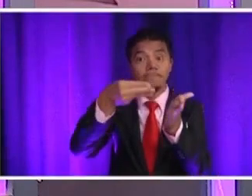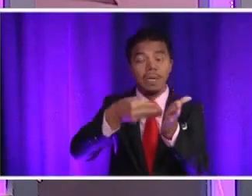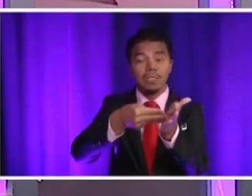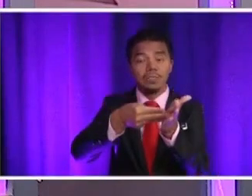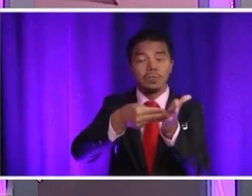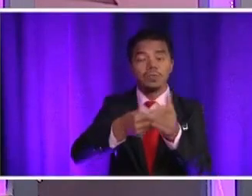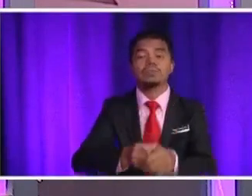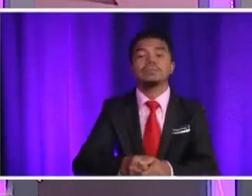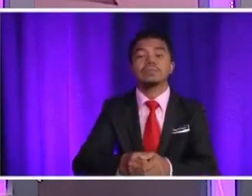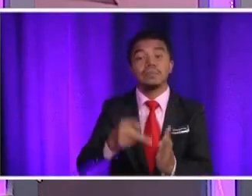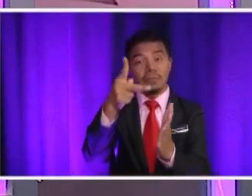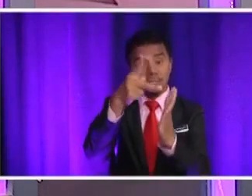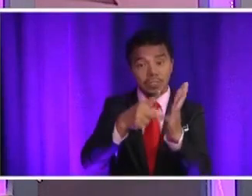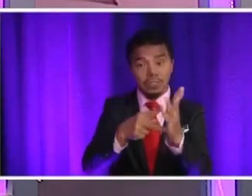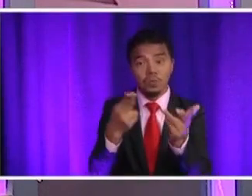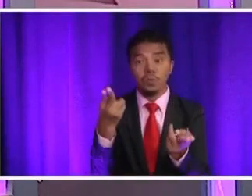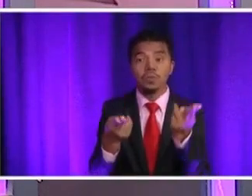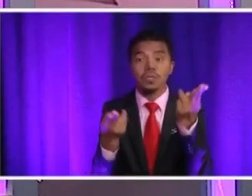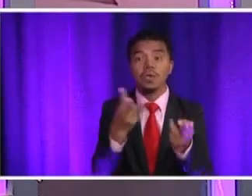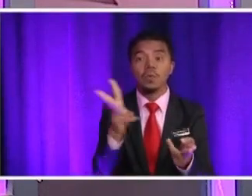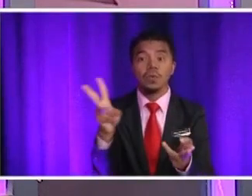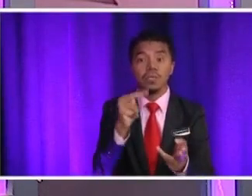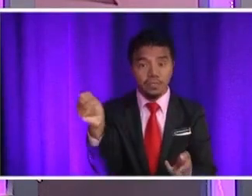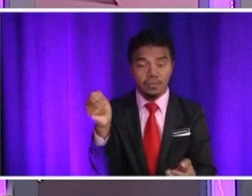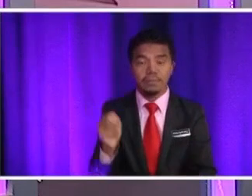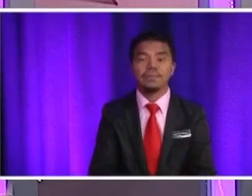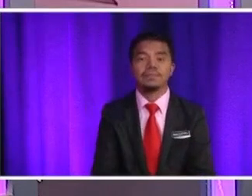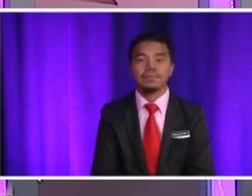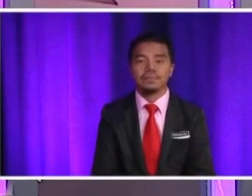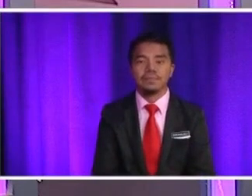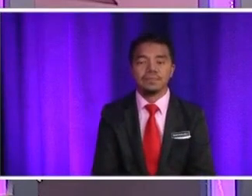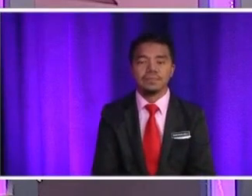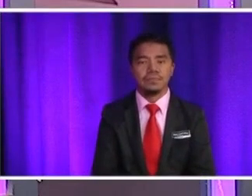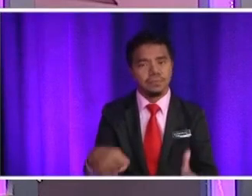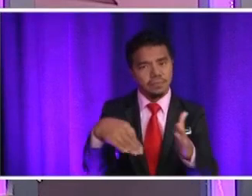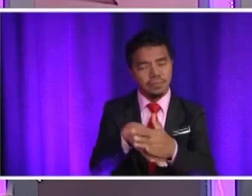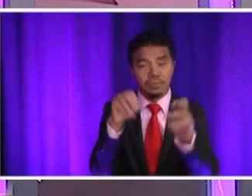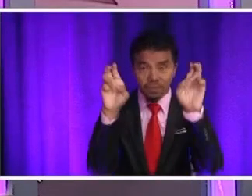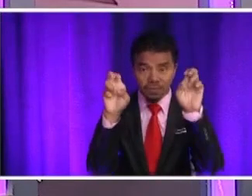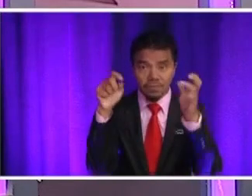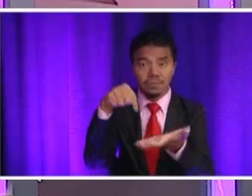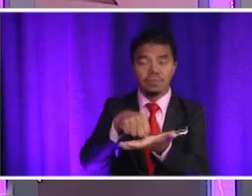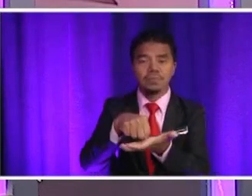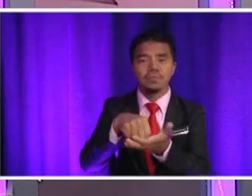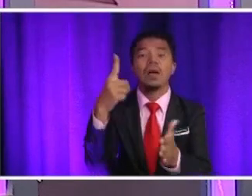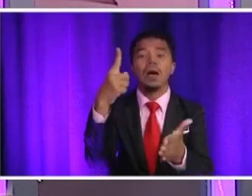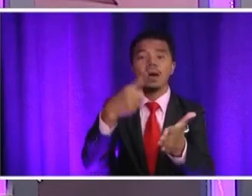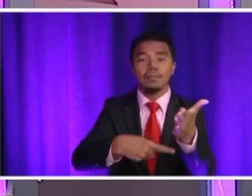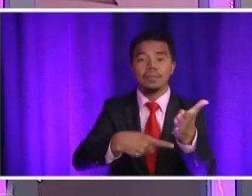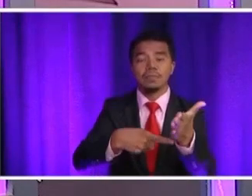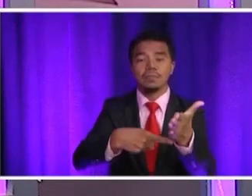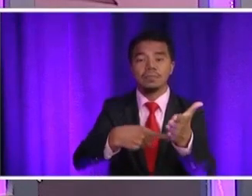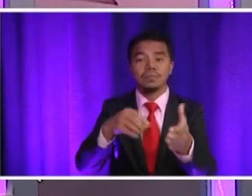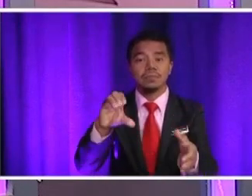keusahawanan supaya murid lebih jelas maksud ini dan kemudian dalam tajuk ini juga kita akan lihat apa ciri-ciri dan